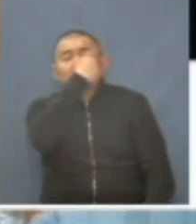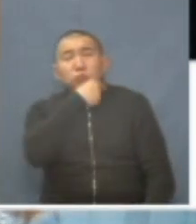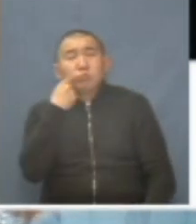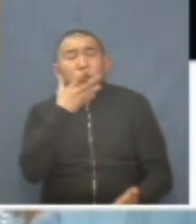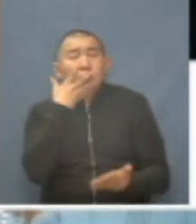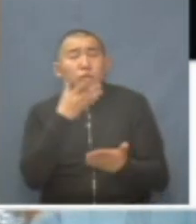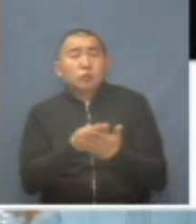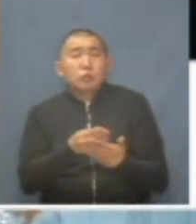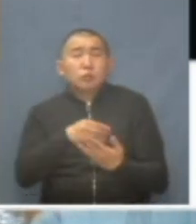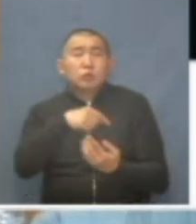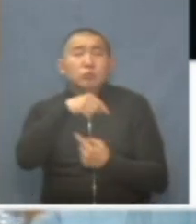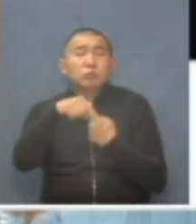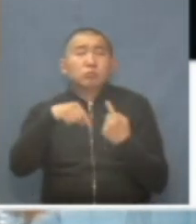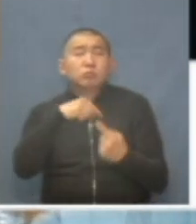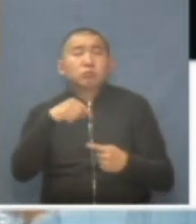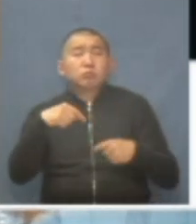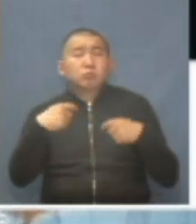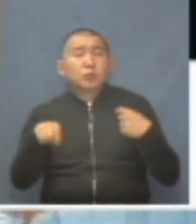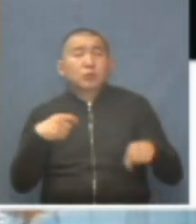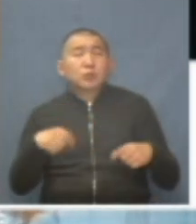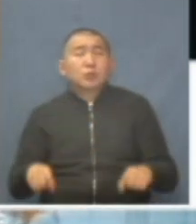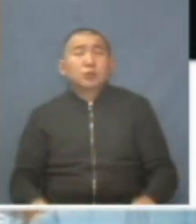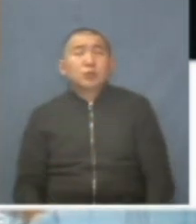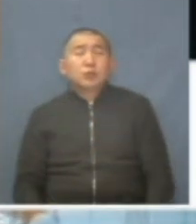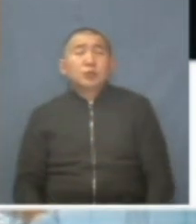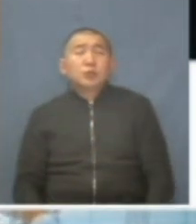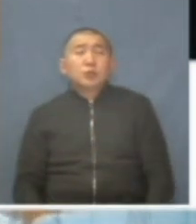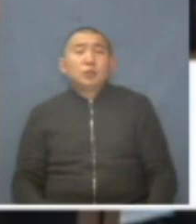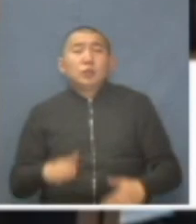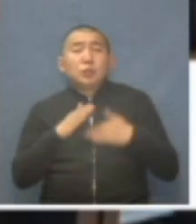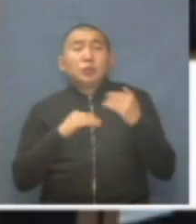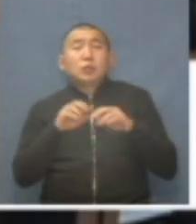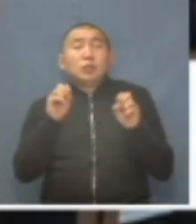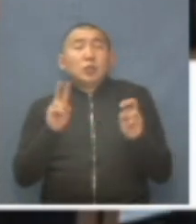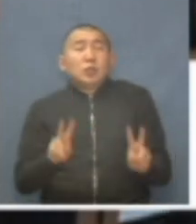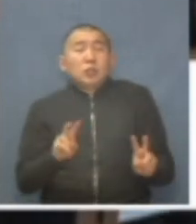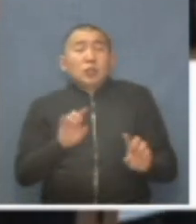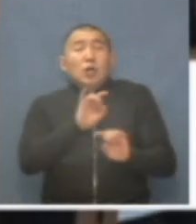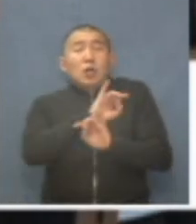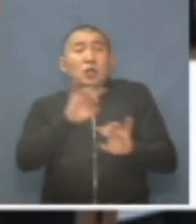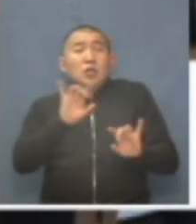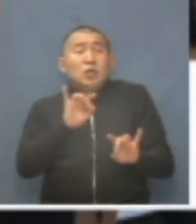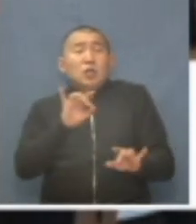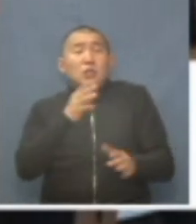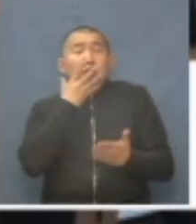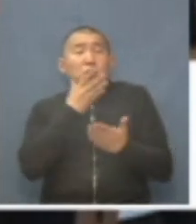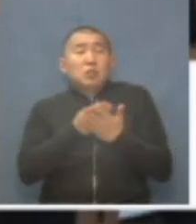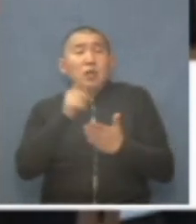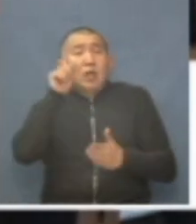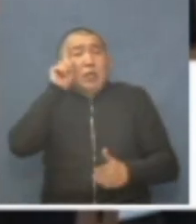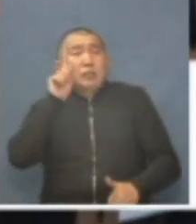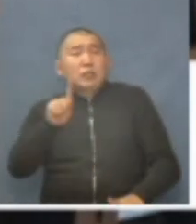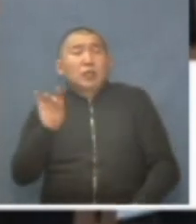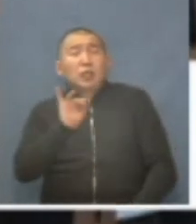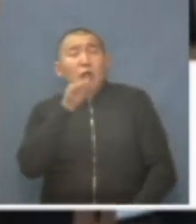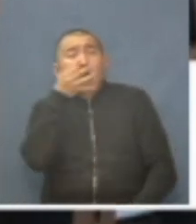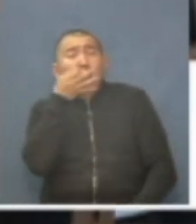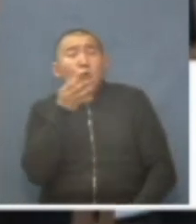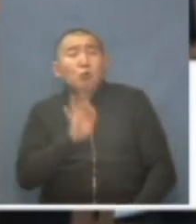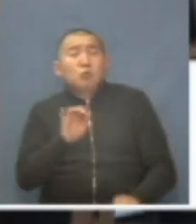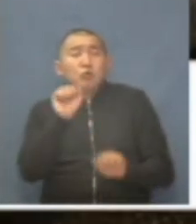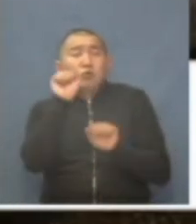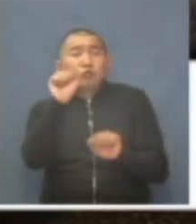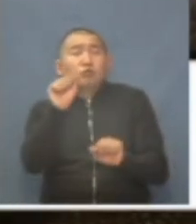собственности в бизнес-среде. Эксперты и специалисты поделились своими знаниями и опытом, обсудив ключевые аспекты и стратегии